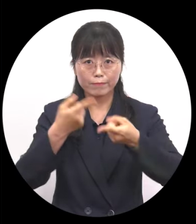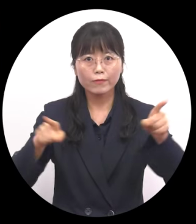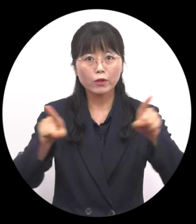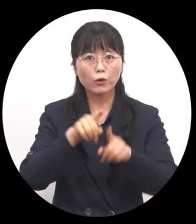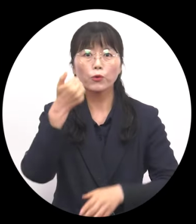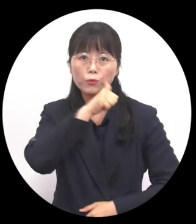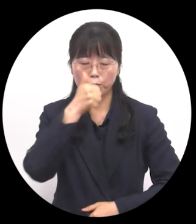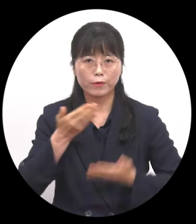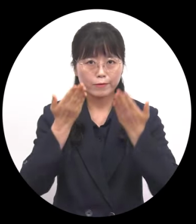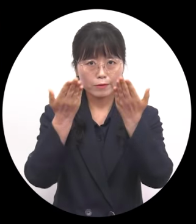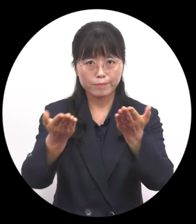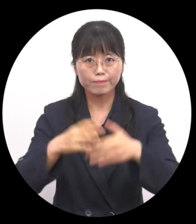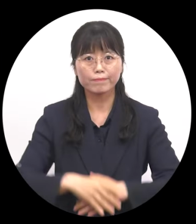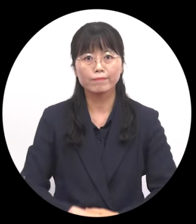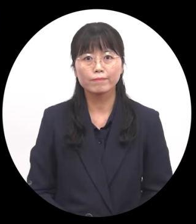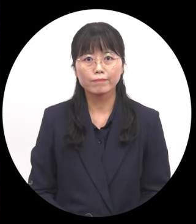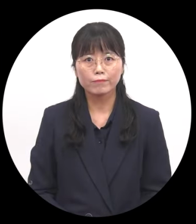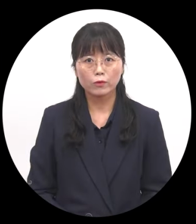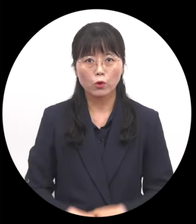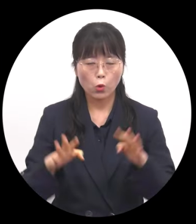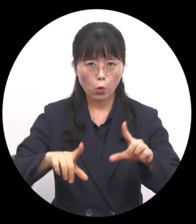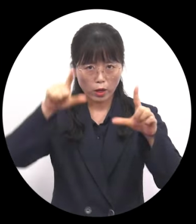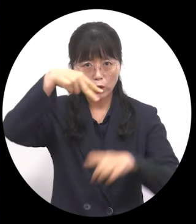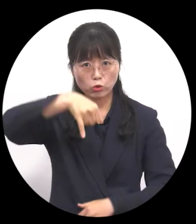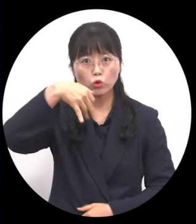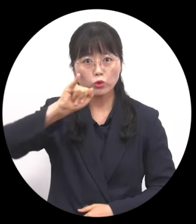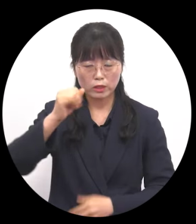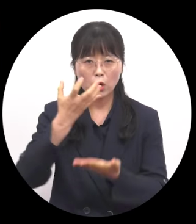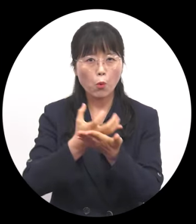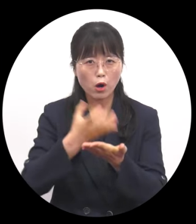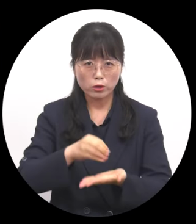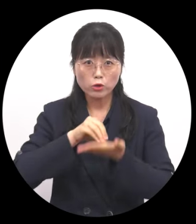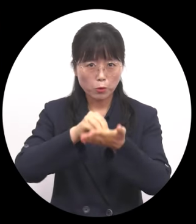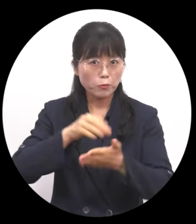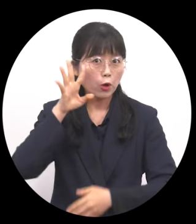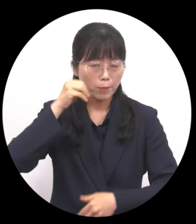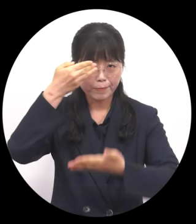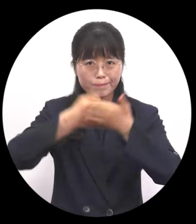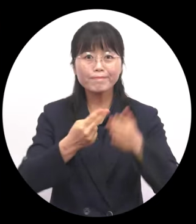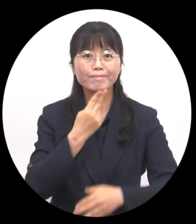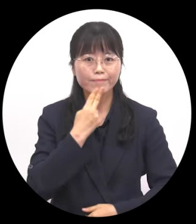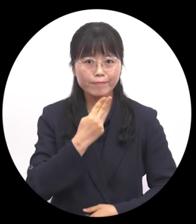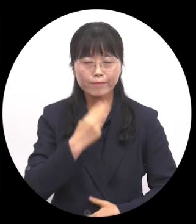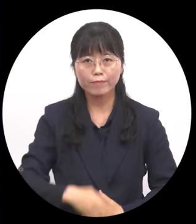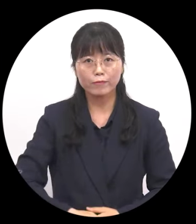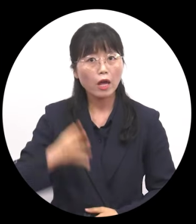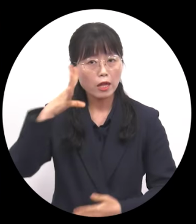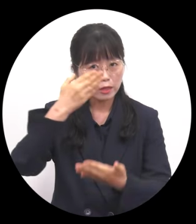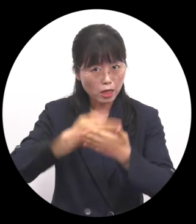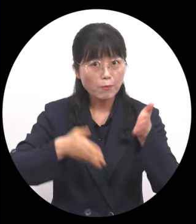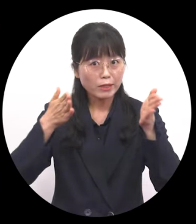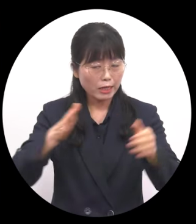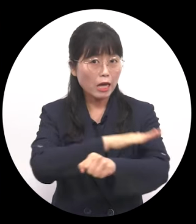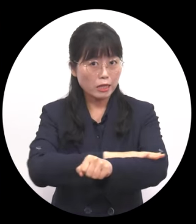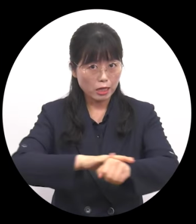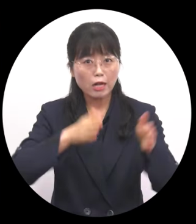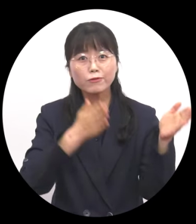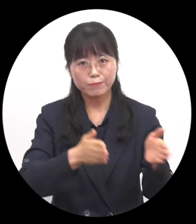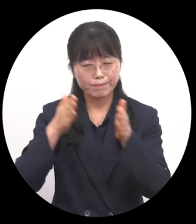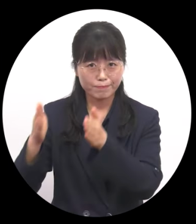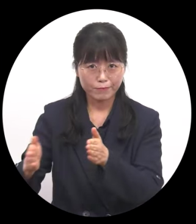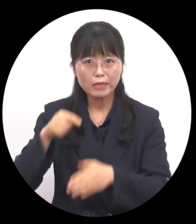함께 안내됩니다. 올해 수시 원서 접수도 얼마 남지 않았는데요. 남은 기간 잘